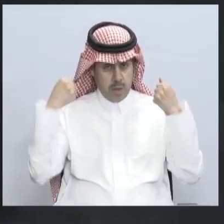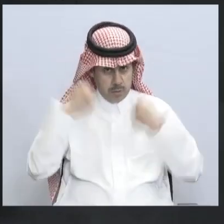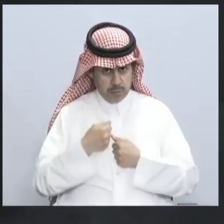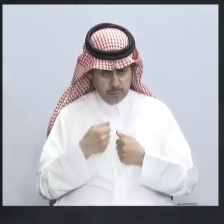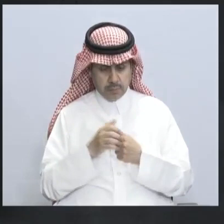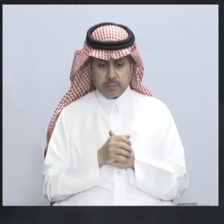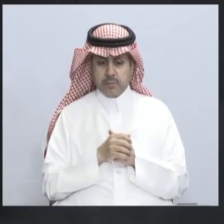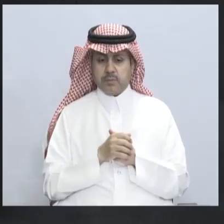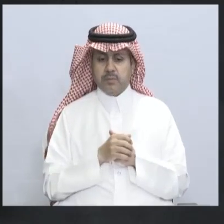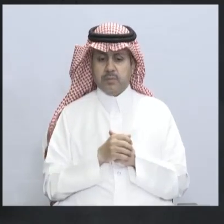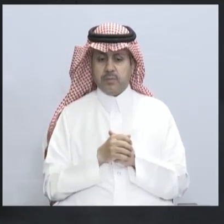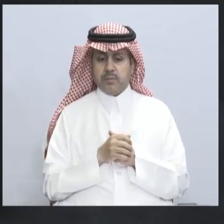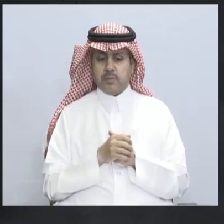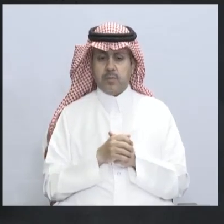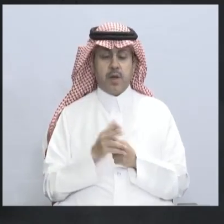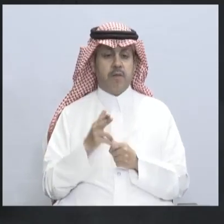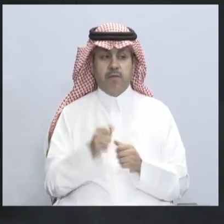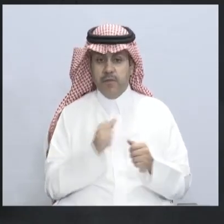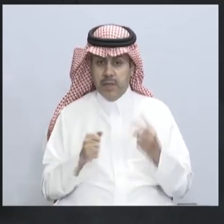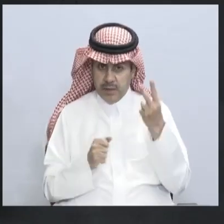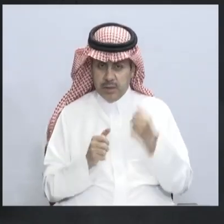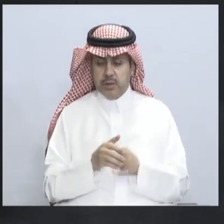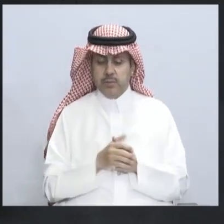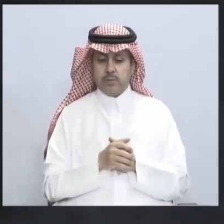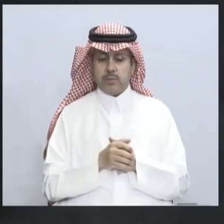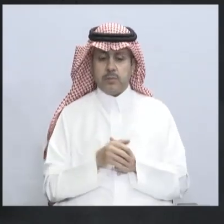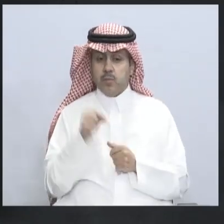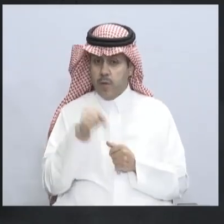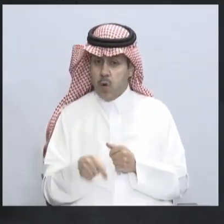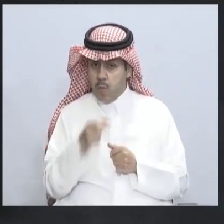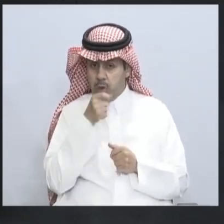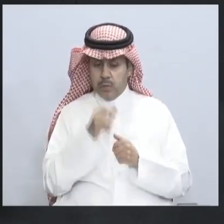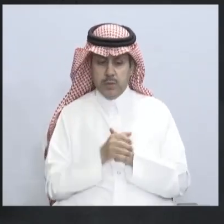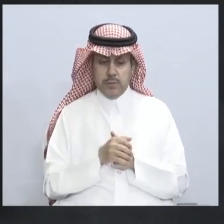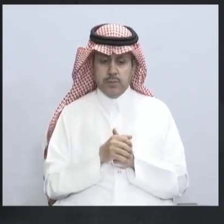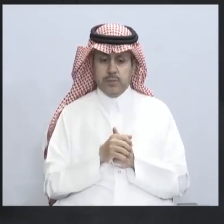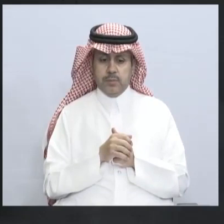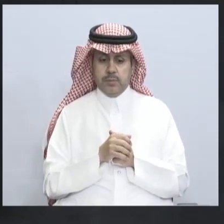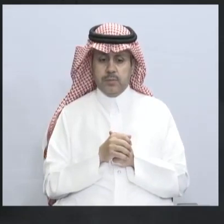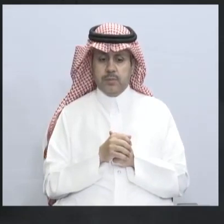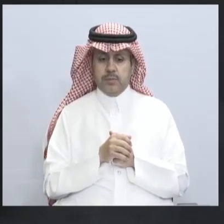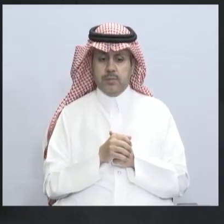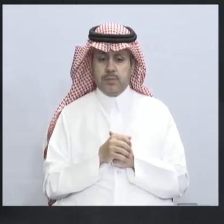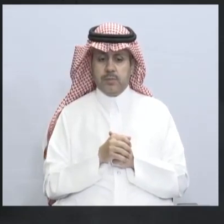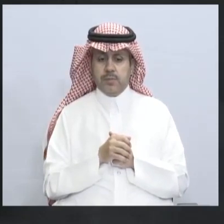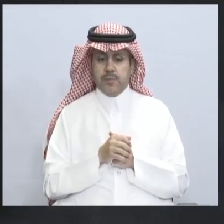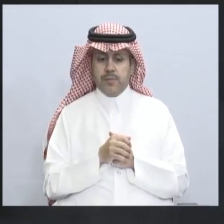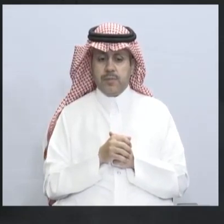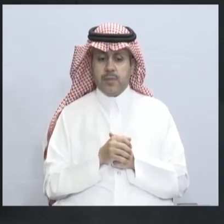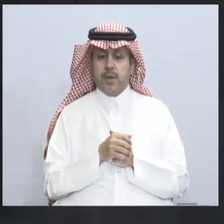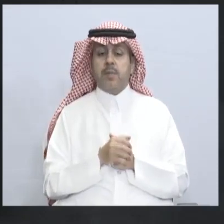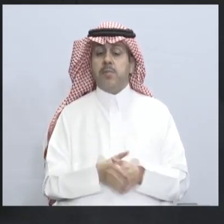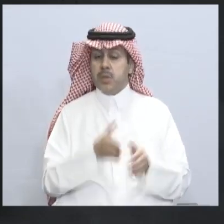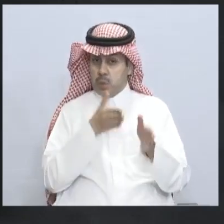الجبه في العيدين وفي يوم الجمعه وفي يوم الجمعه فاذا من سنن